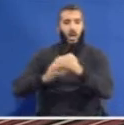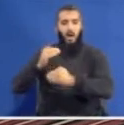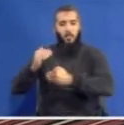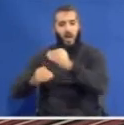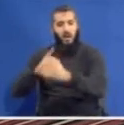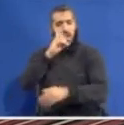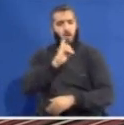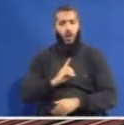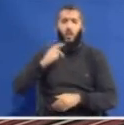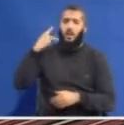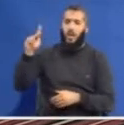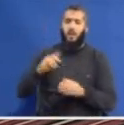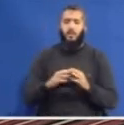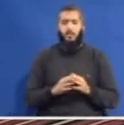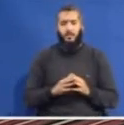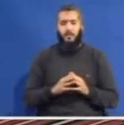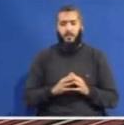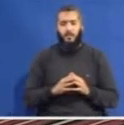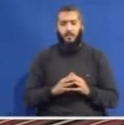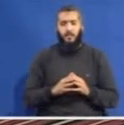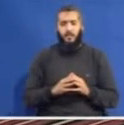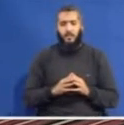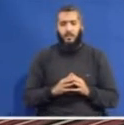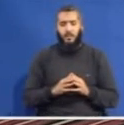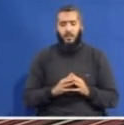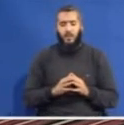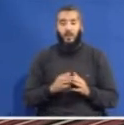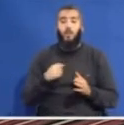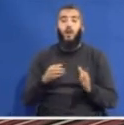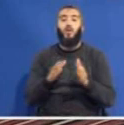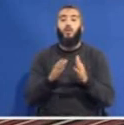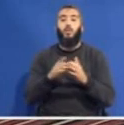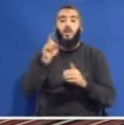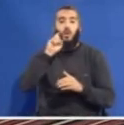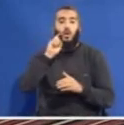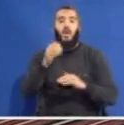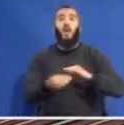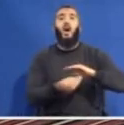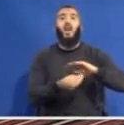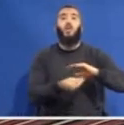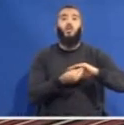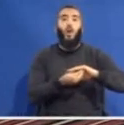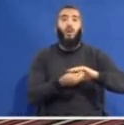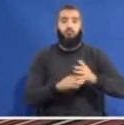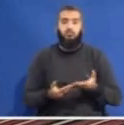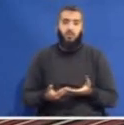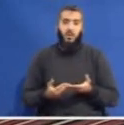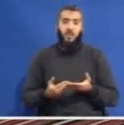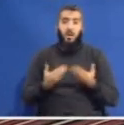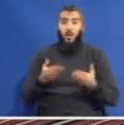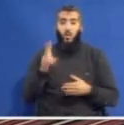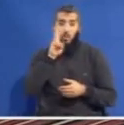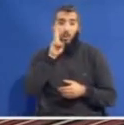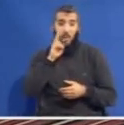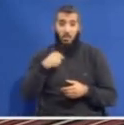حقك ويكون خير ان شاء الله. لو كنا نسال الشيخ اسمح لي دقيقه نسال الشيخ على الرشوه. أيوة. يعني كي تمد في حيتهم كما هذه تمد